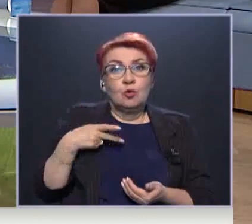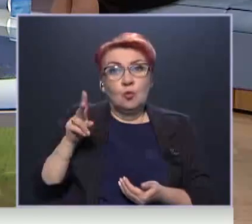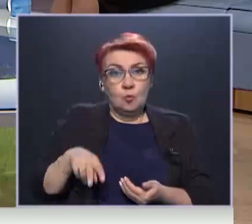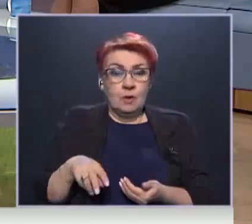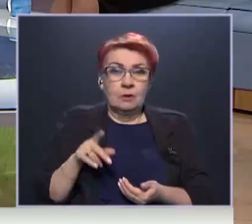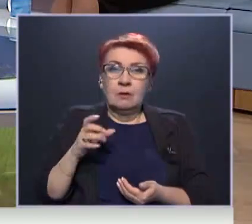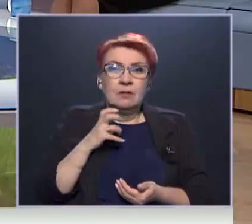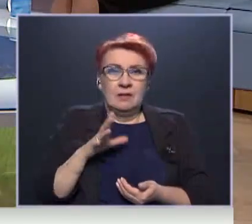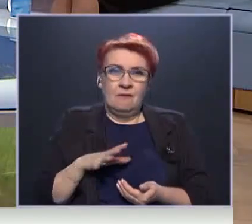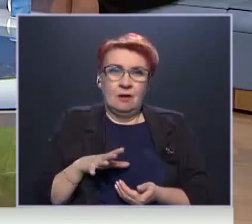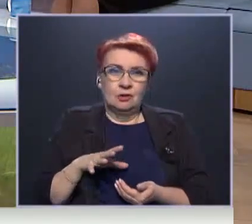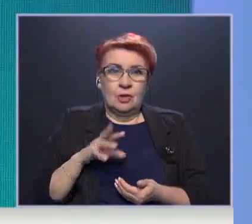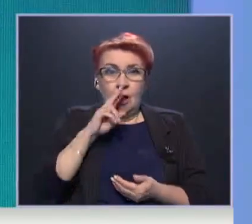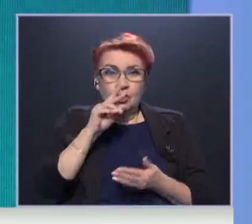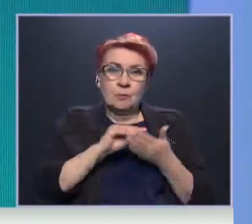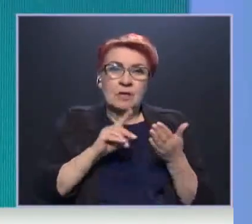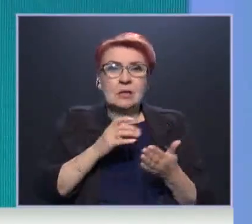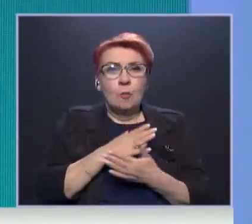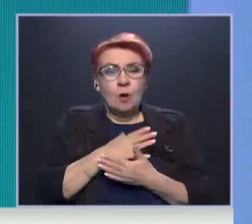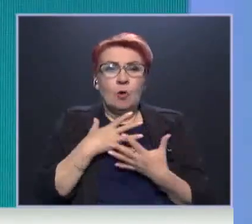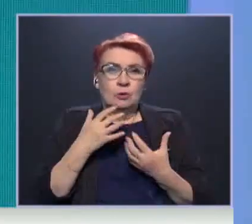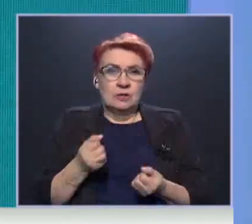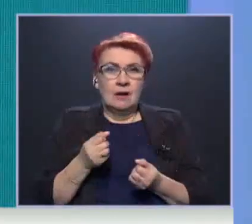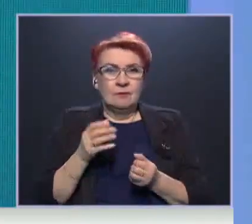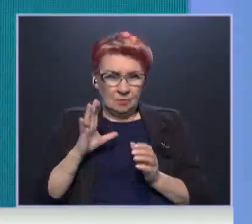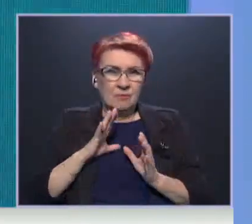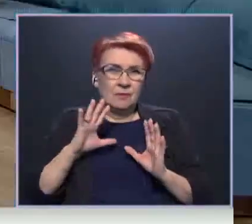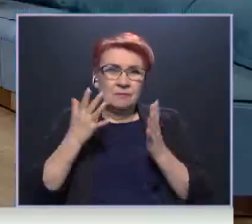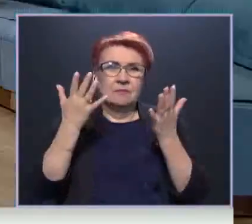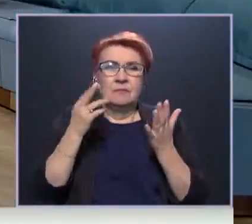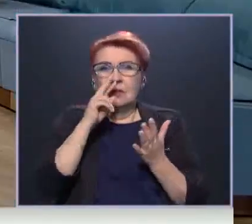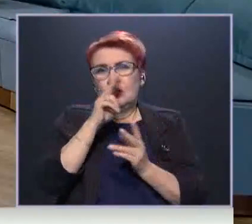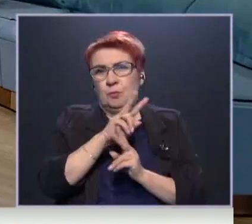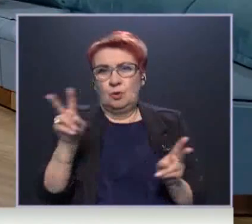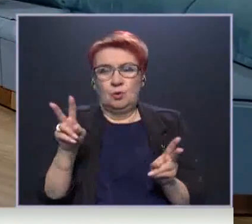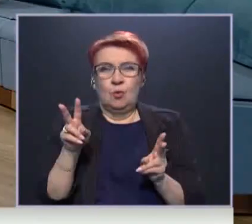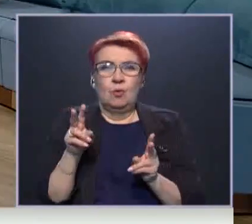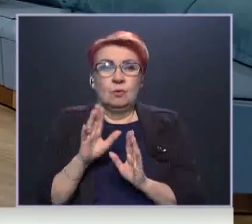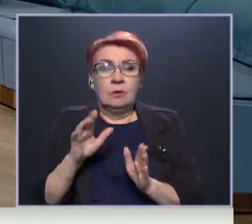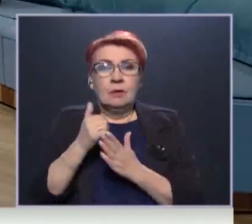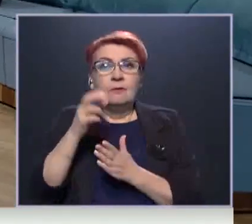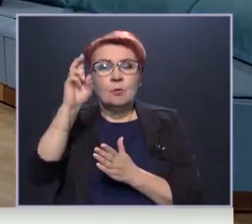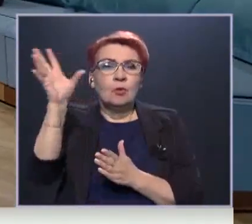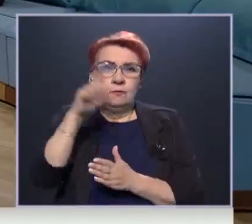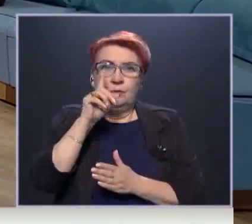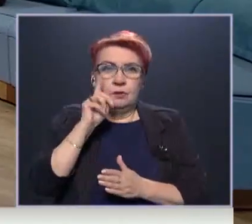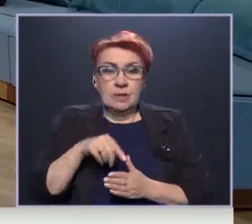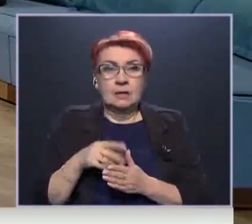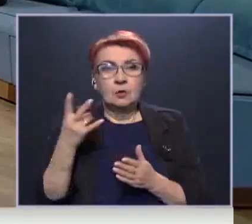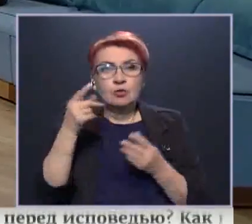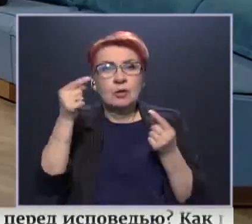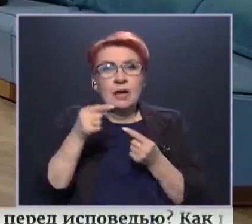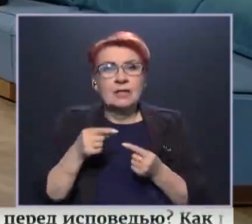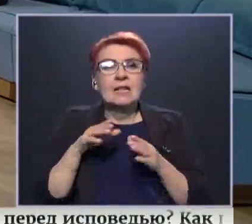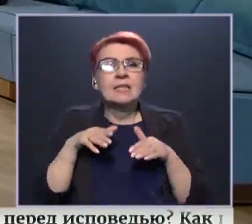знает. У Бога все живы. Главное, как вы думаете об этом человеке? Молиться. Если нужен конкретный